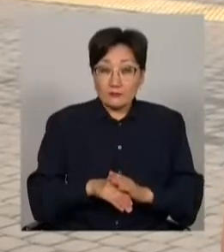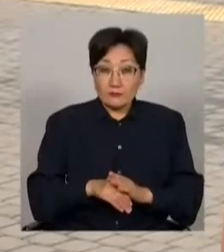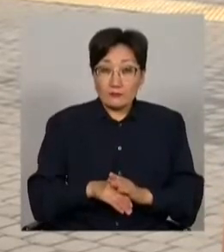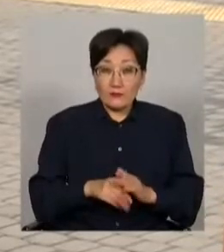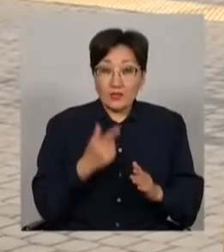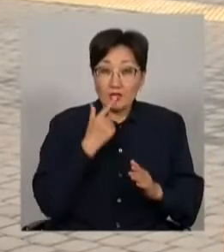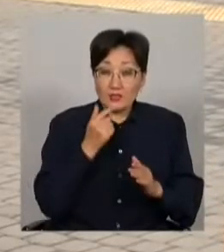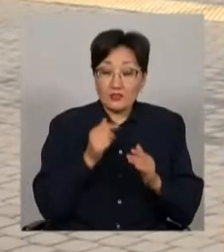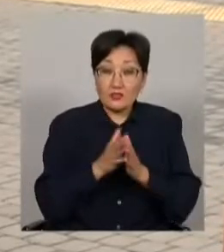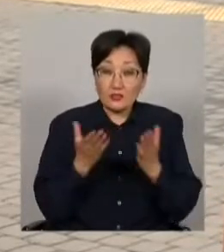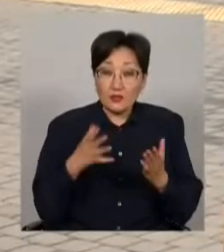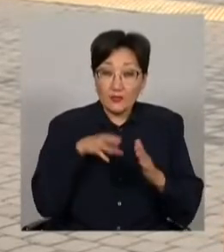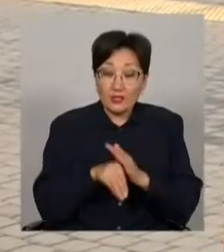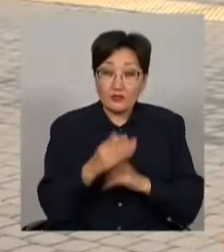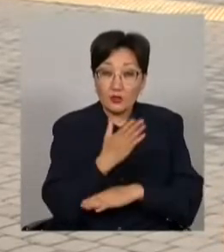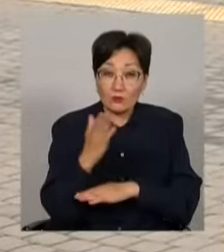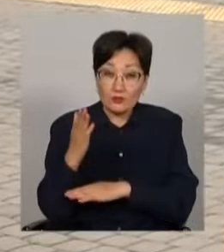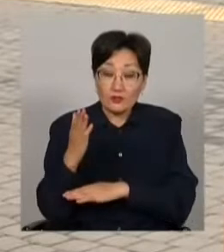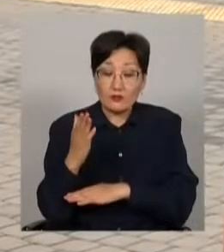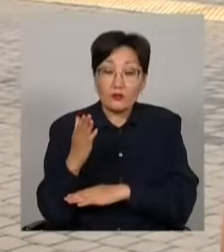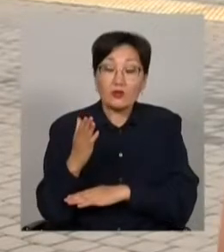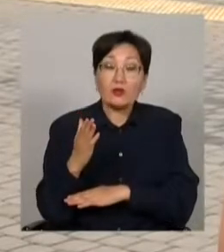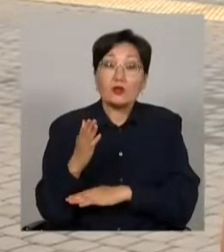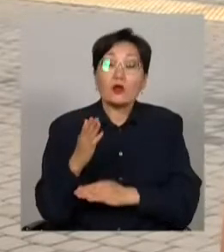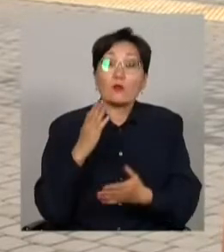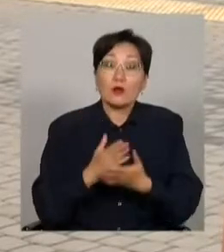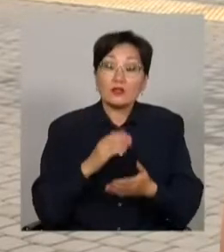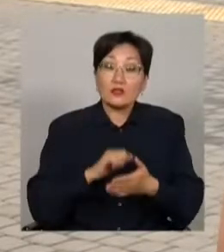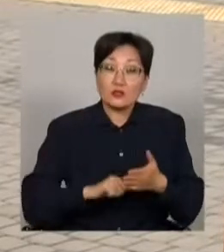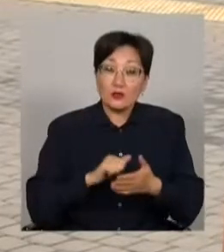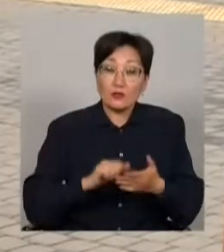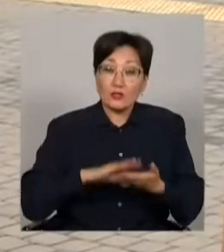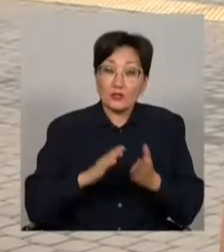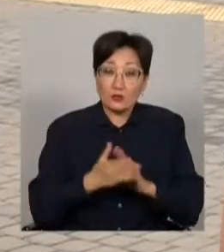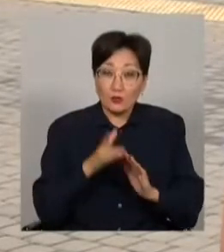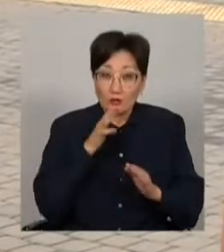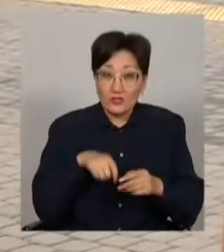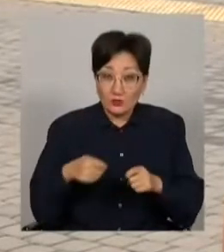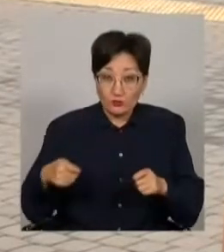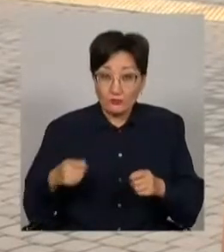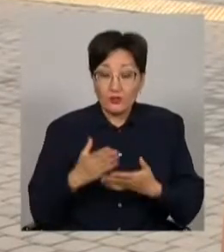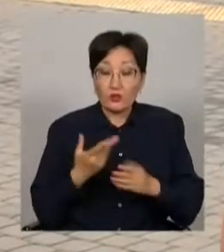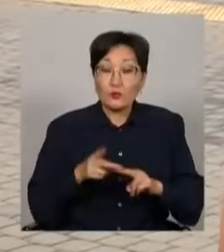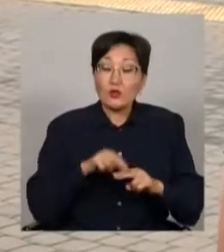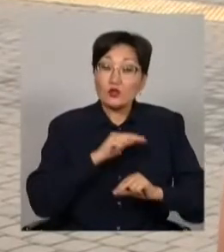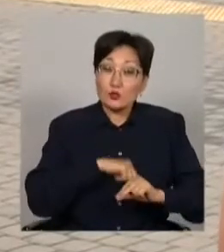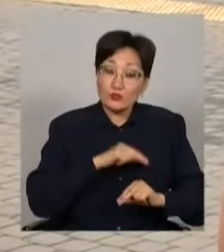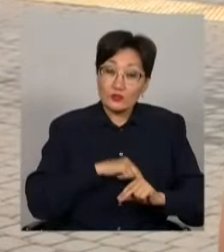қызыл кітапқа енген ағаштардың сорттары болу себебінен келісімшарттар кішкене уақыт созылып жатыр. Аталған